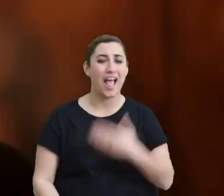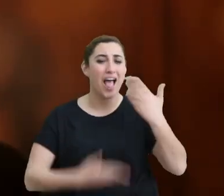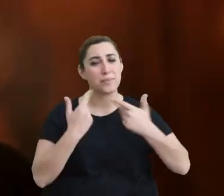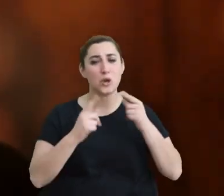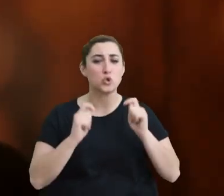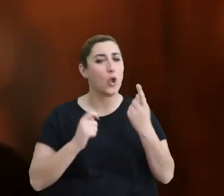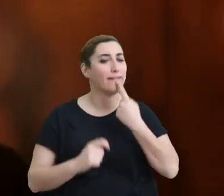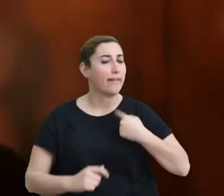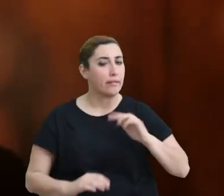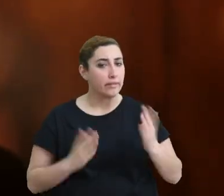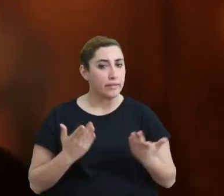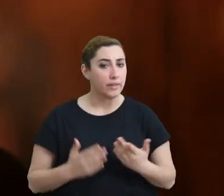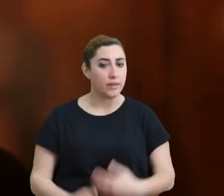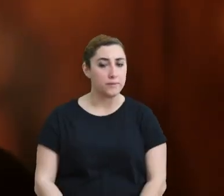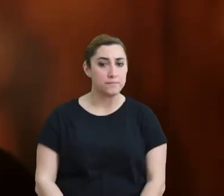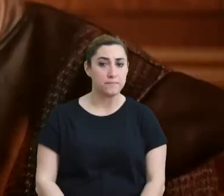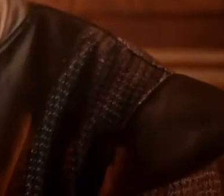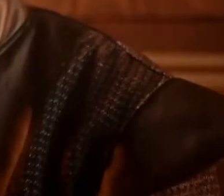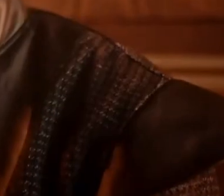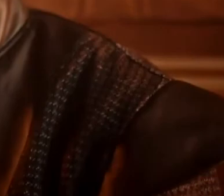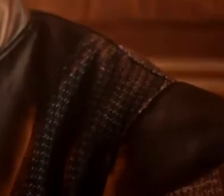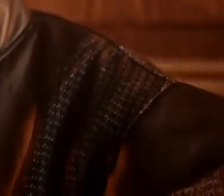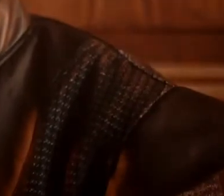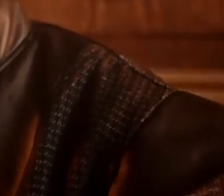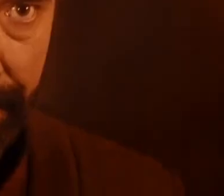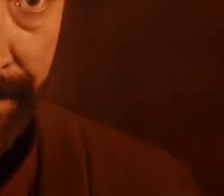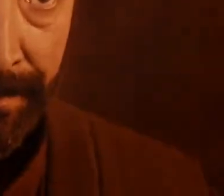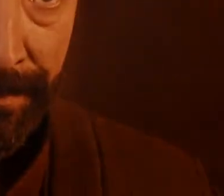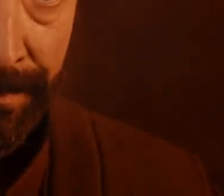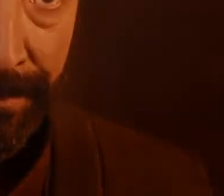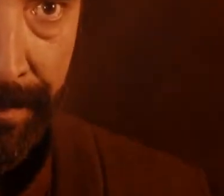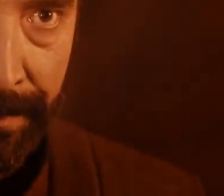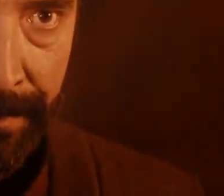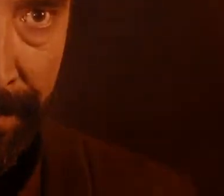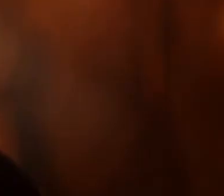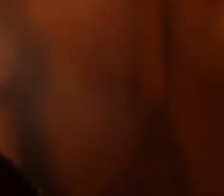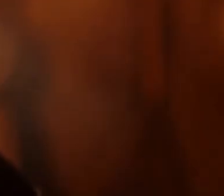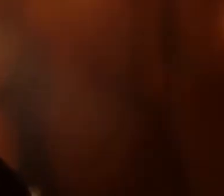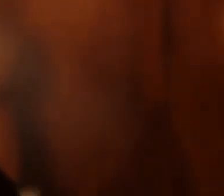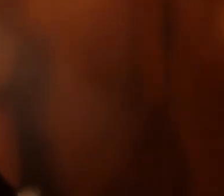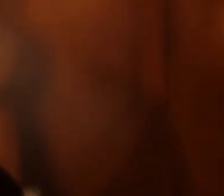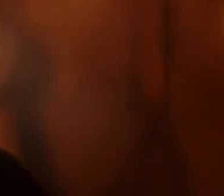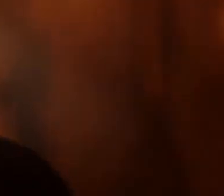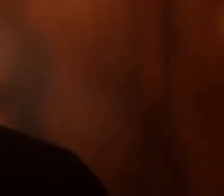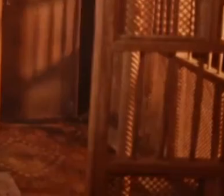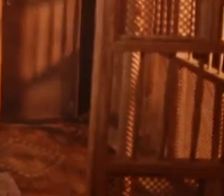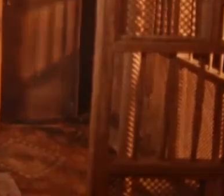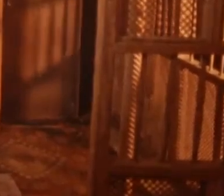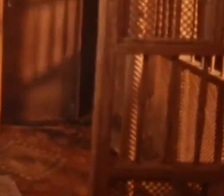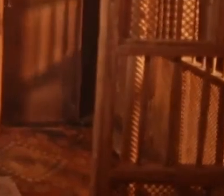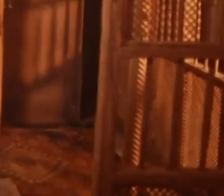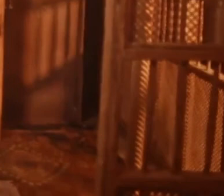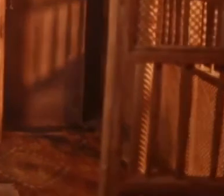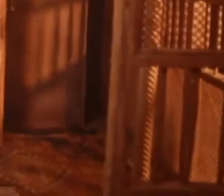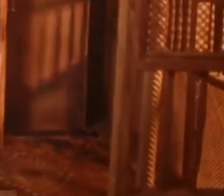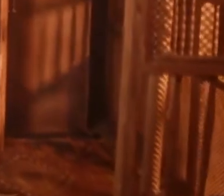İzahı zor mesele Hasan ha? Saygıyla ellerini karınların üstünde bağladılar. Mesut da subaşı göz göze geldiler. Yunus kendinden